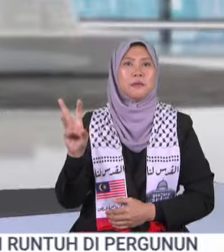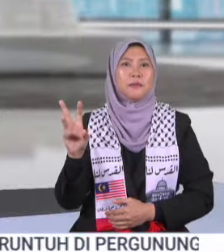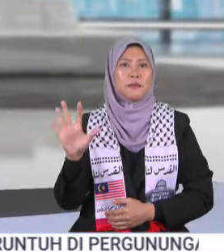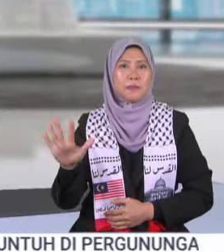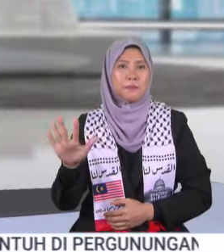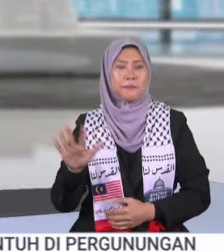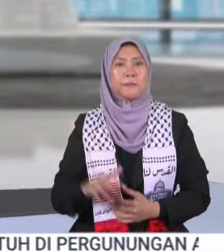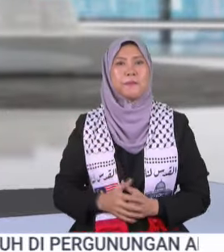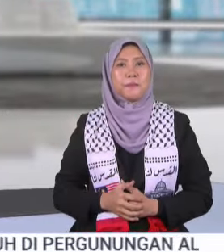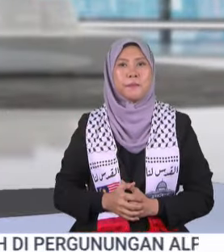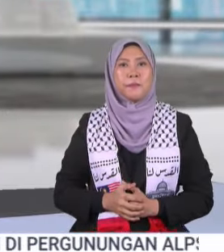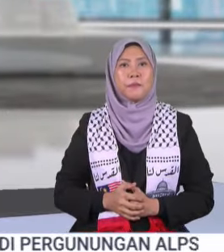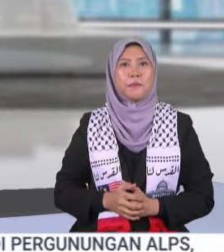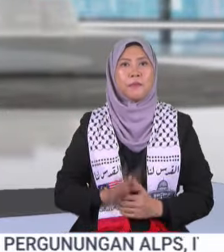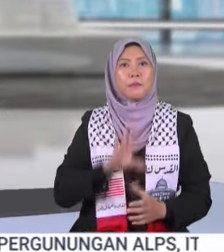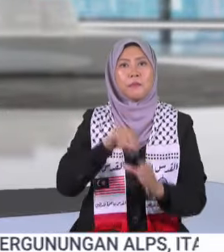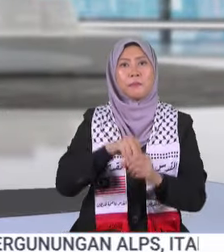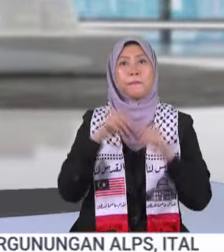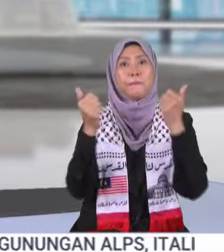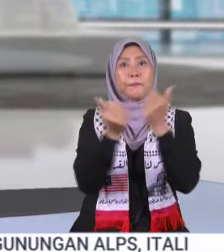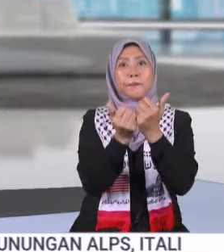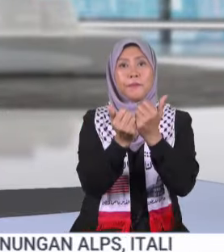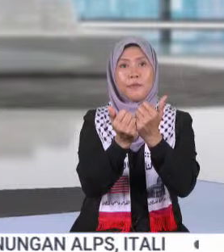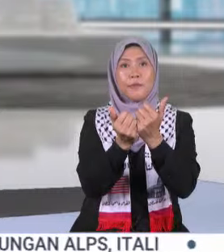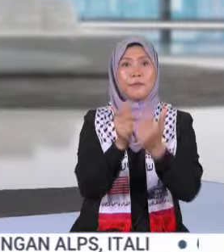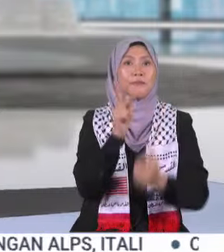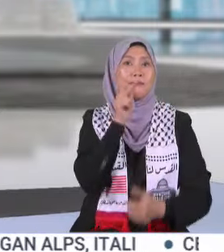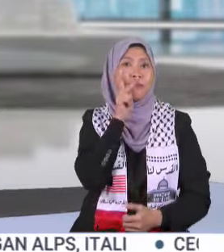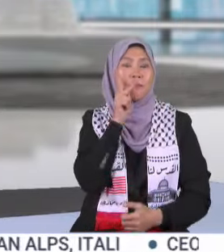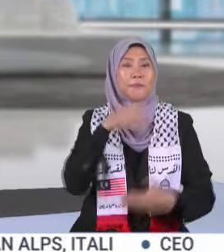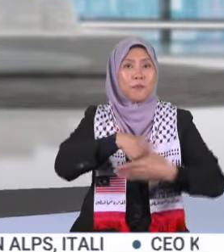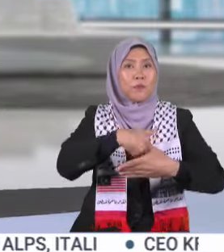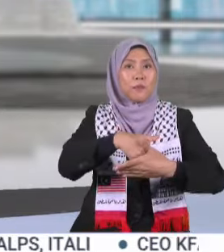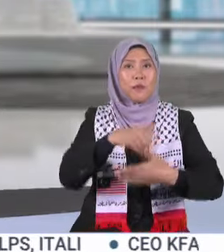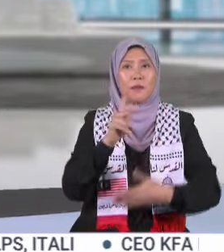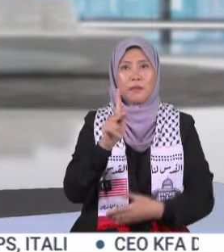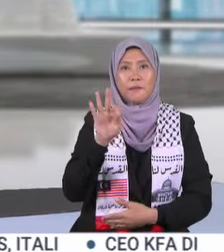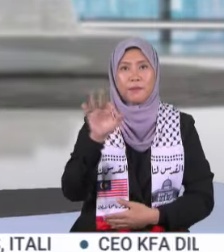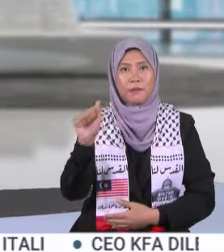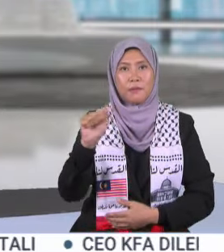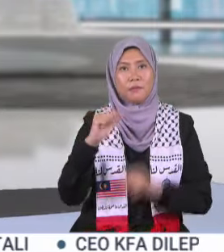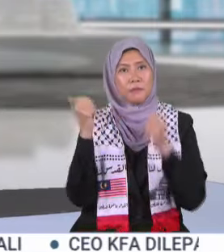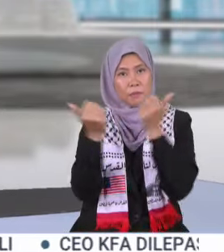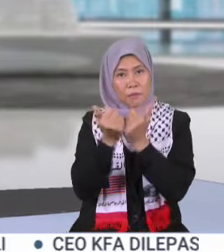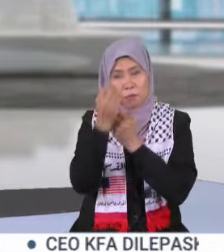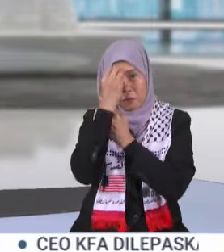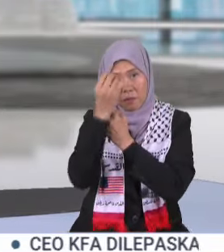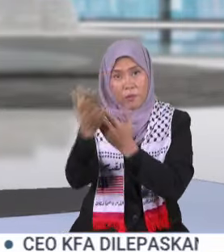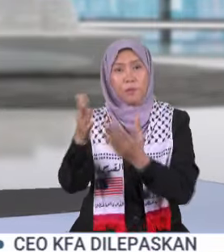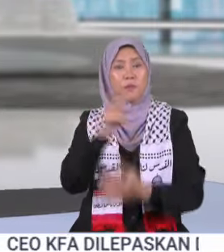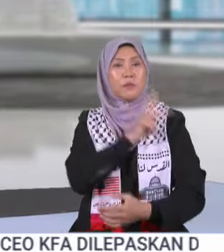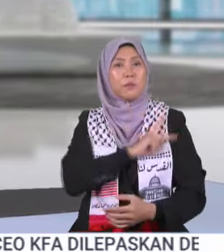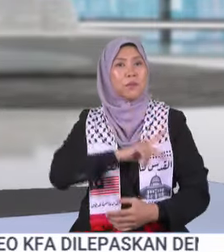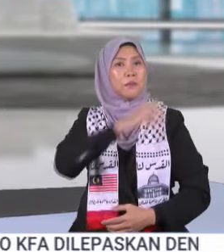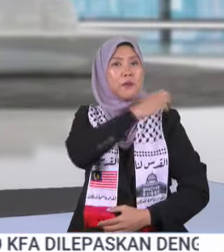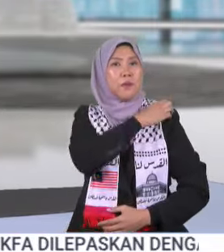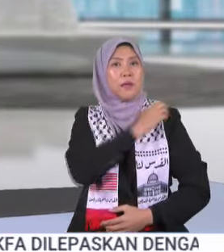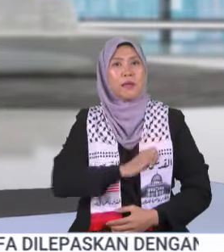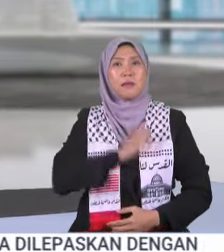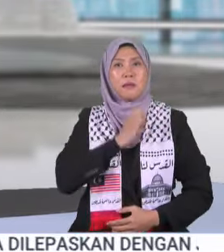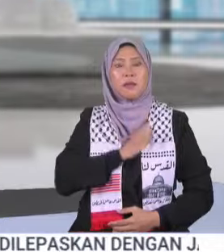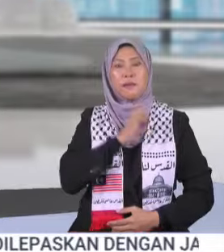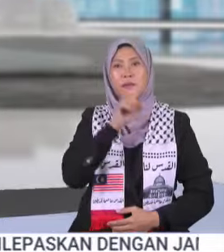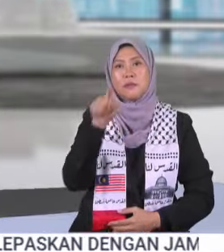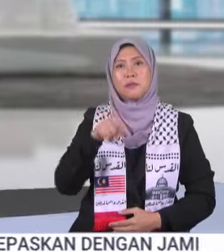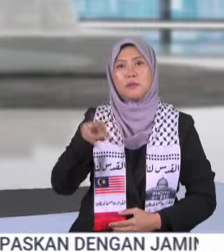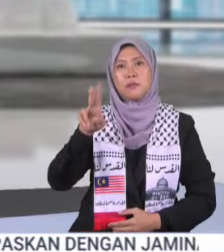1985 ini pula melibatkan Persatuan bola ak Kedah kfa persatuan tersebut memaklumkan bahawa ketua pegawai eksekutifnya